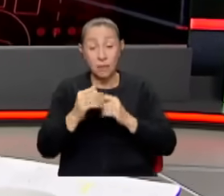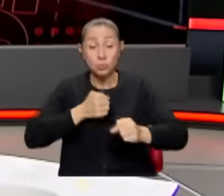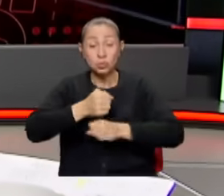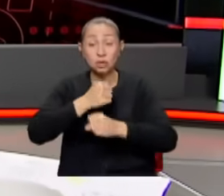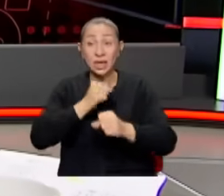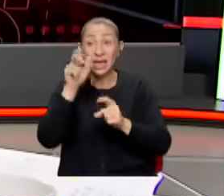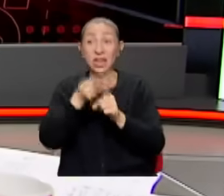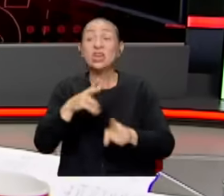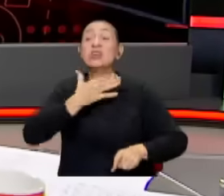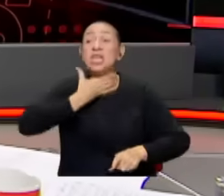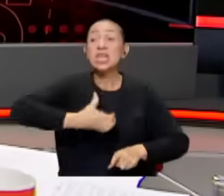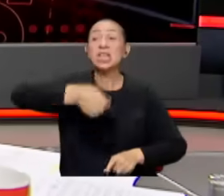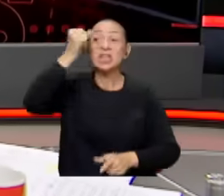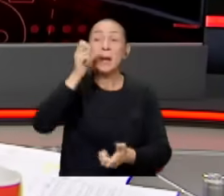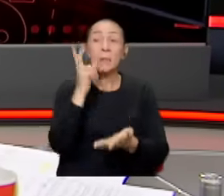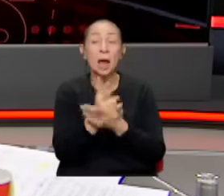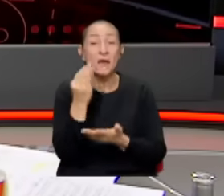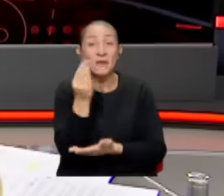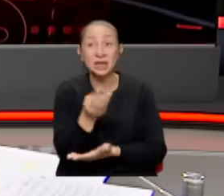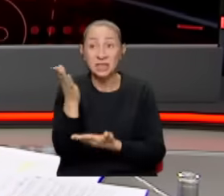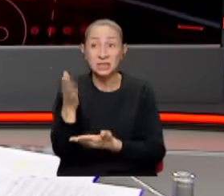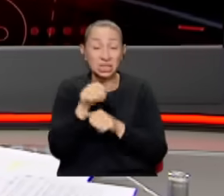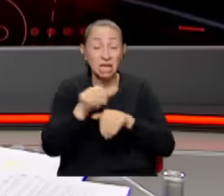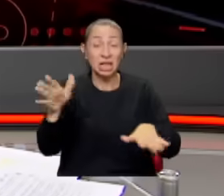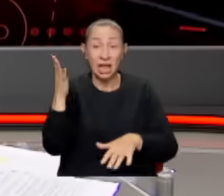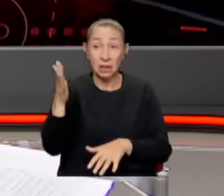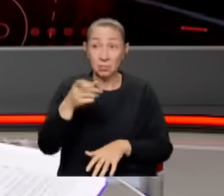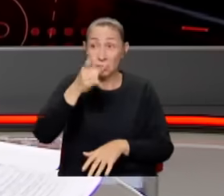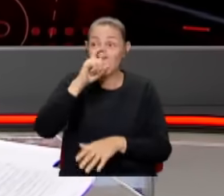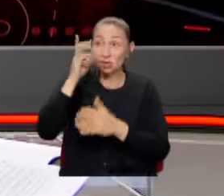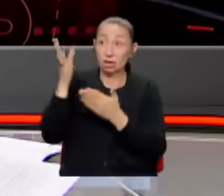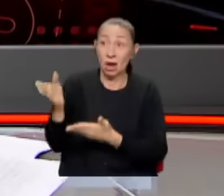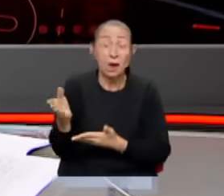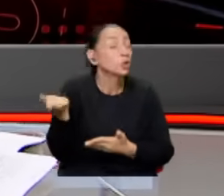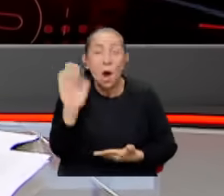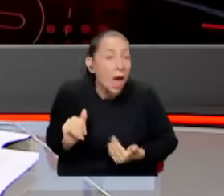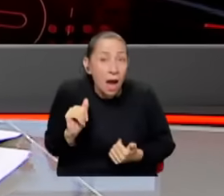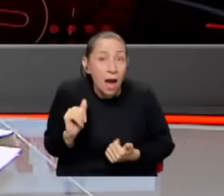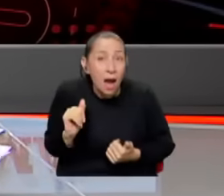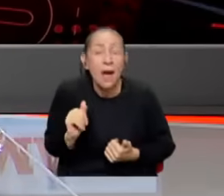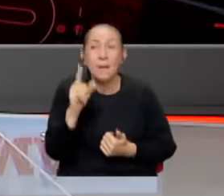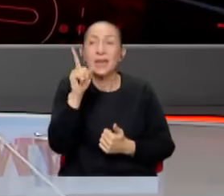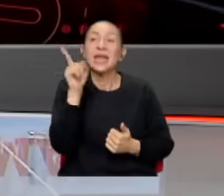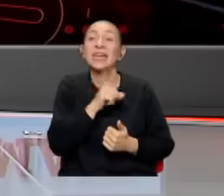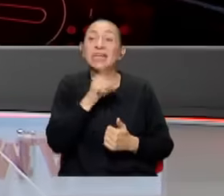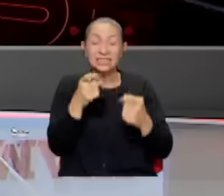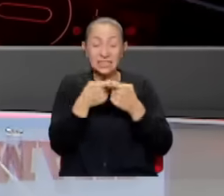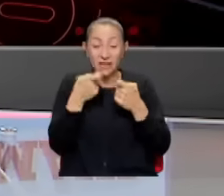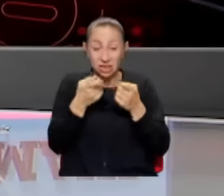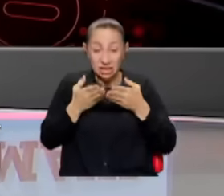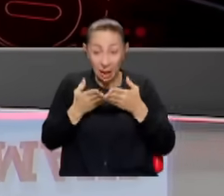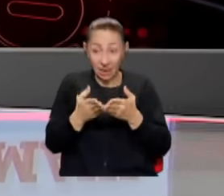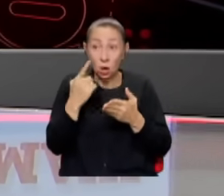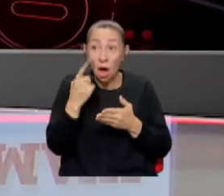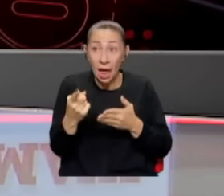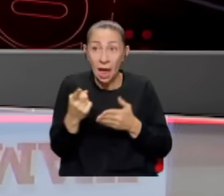katılanlara idam kararı verdiren yayınlayan padişah sonra bir İngiliz Savaş